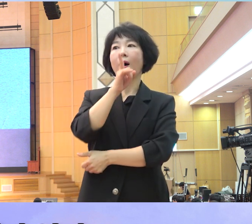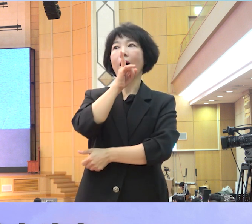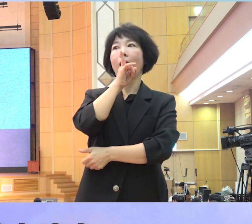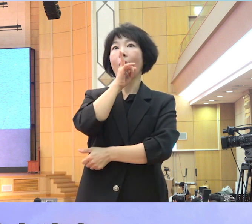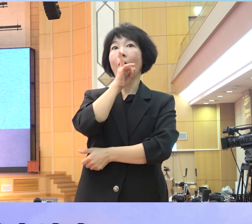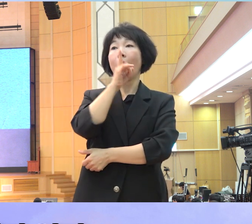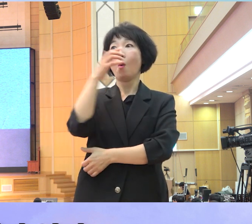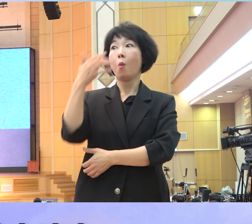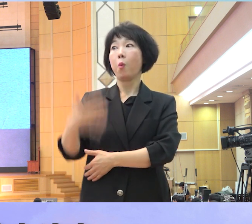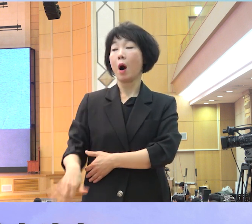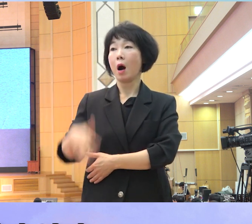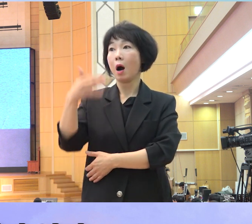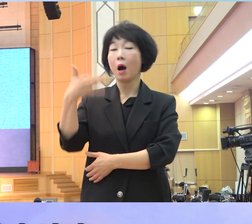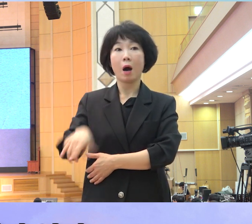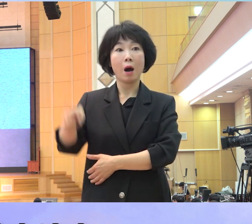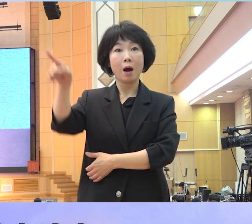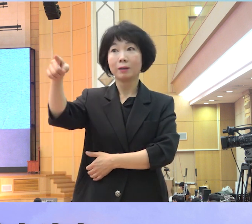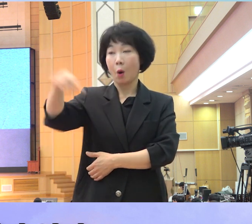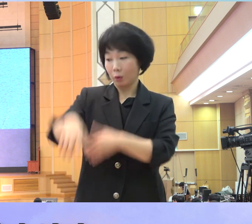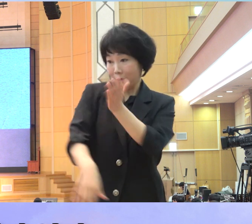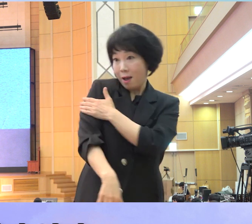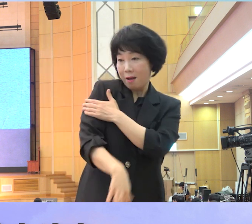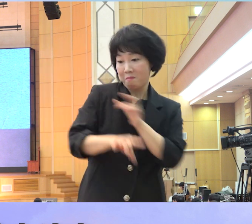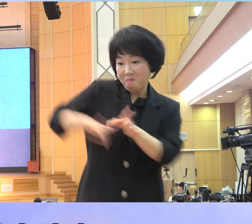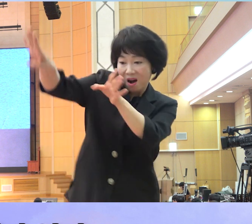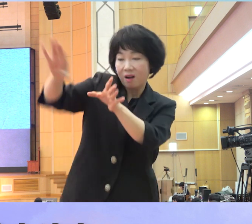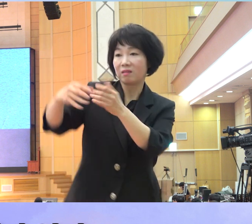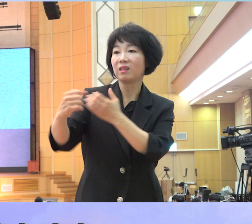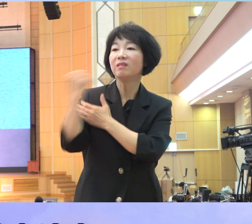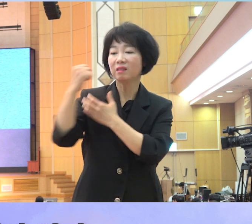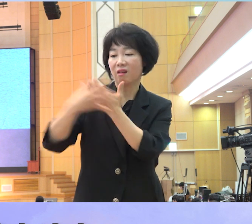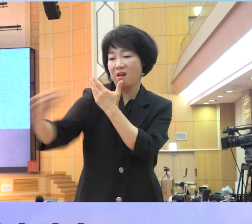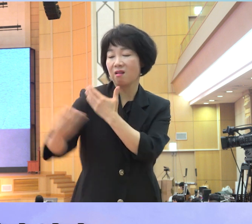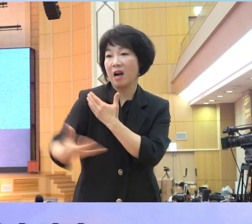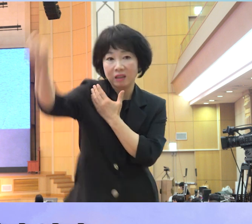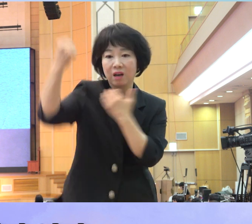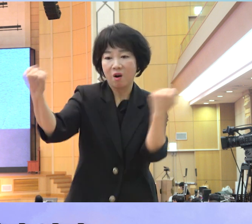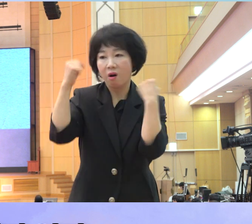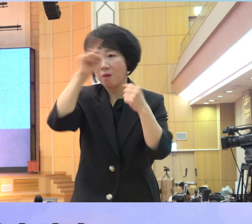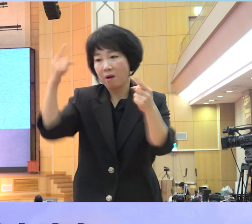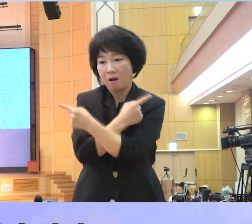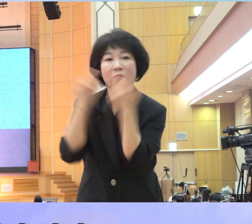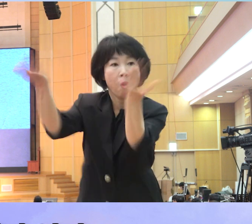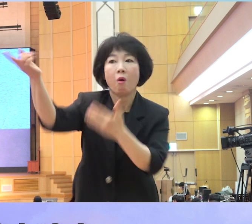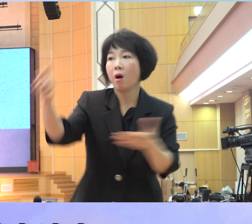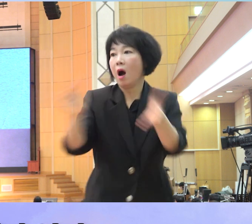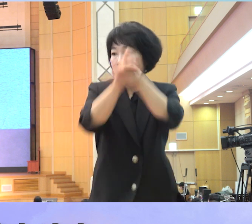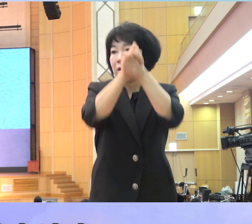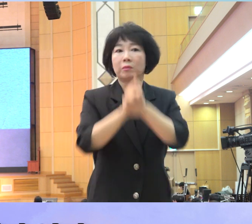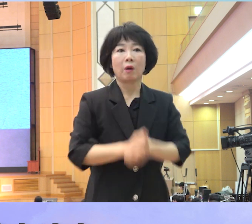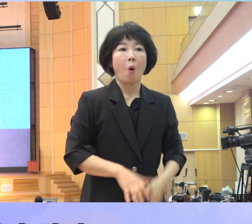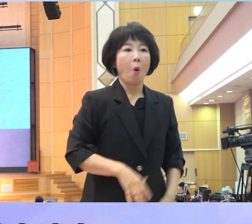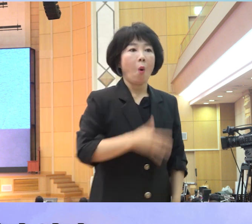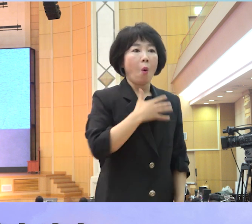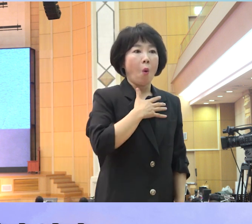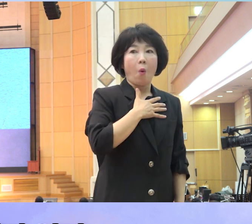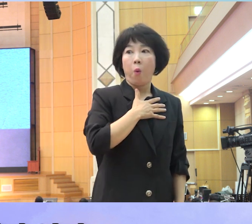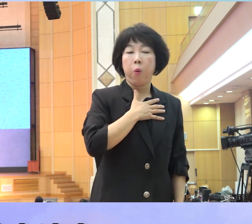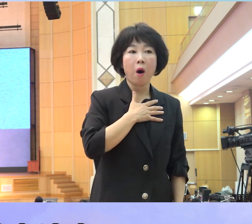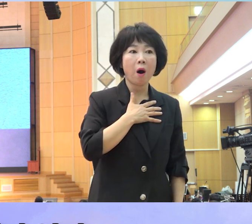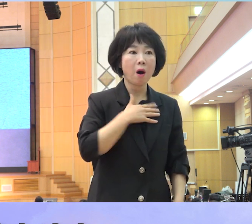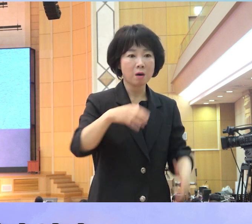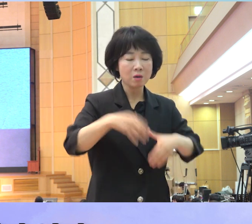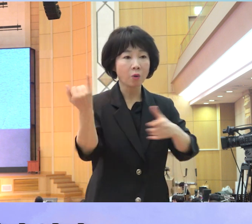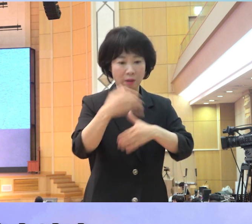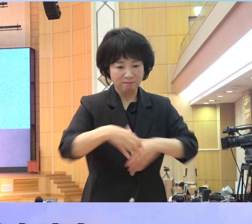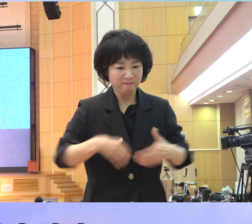지금 딸이 죽어가고 있는데 거기서 그 혈루병 여인의 능력 나갔고 뭐 이런 일들을 많은 사람들이